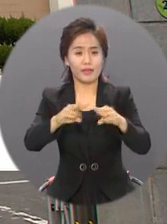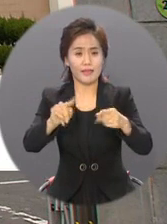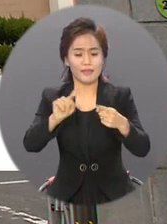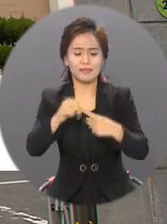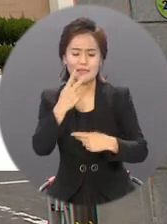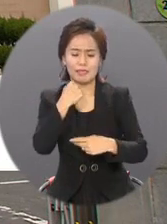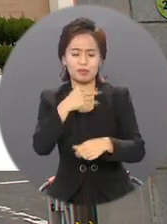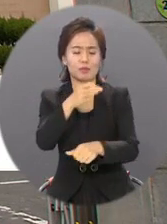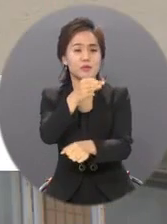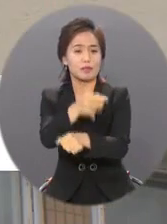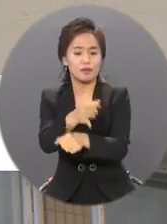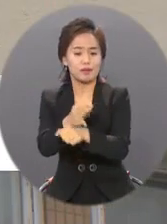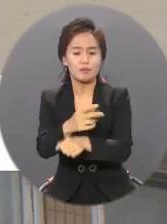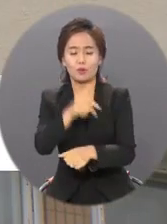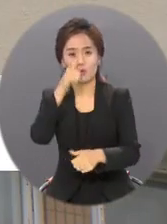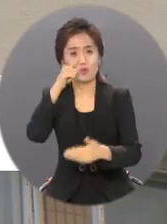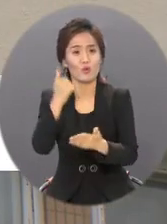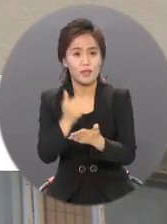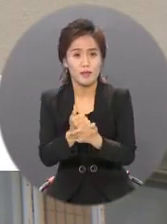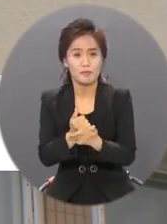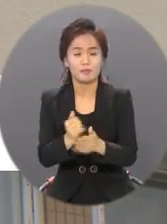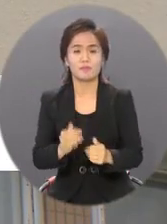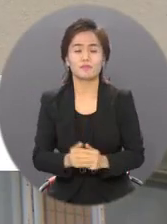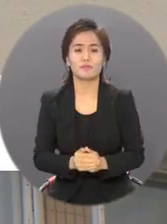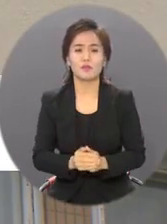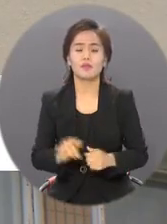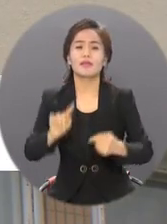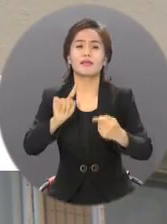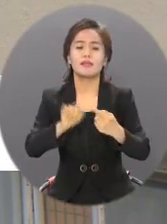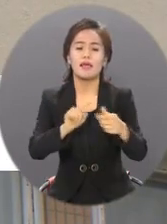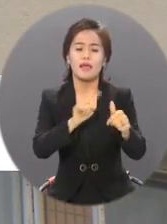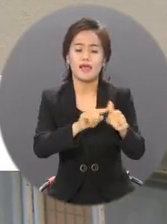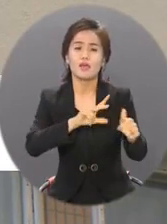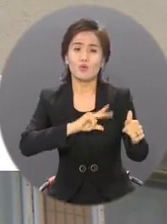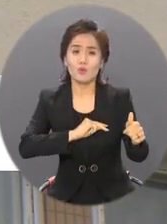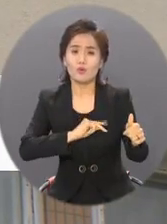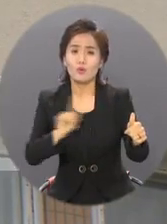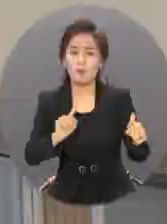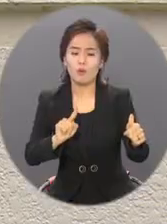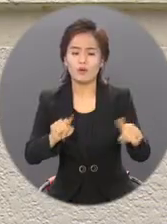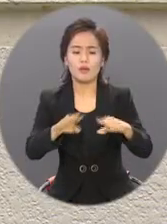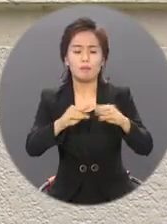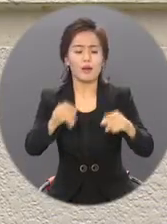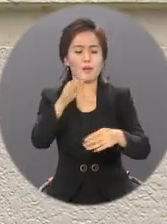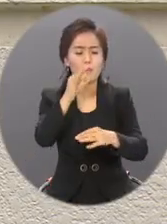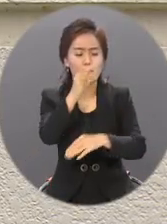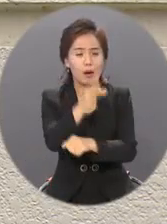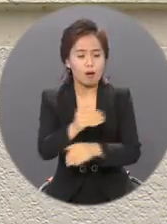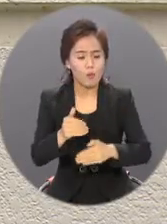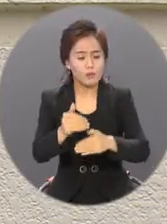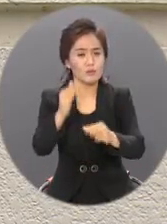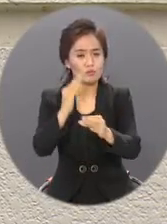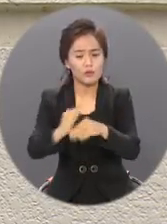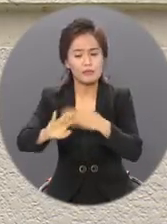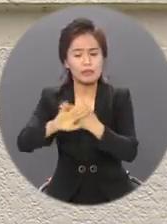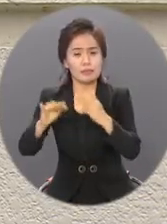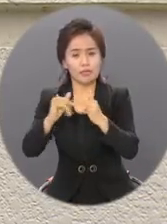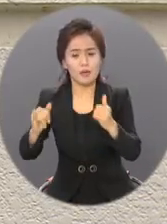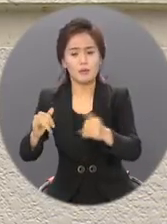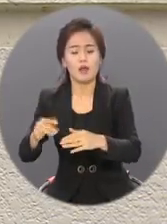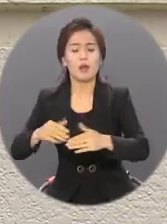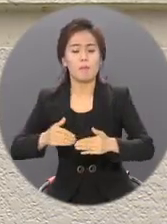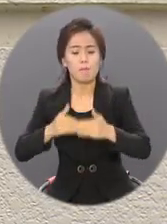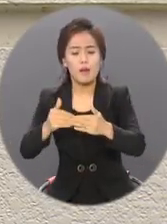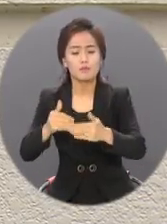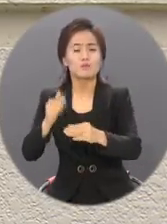이중 매입한 혐의를 받고 있습니다 이에 대해 a 의원은 해당 이며 매입 과정에서 다른 사람과 매입